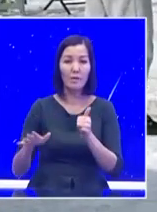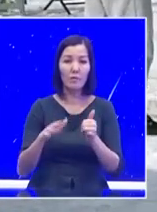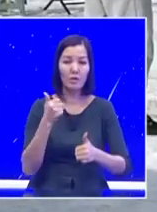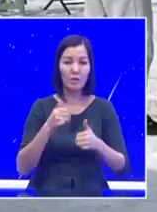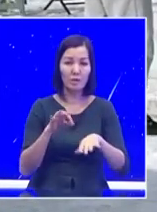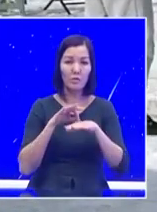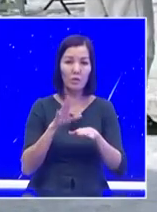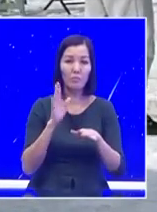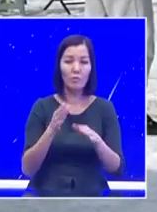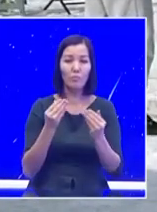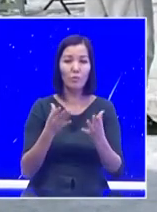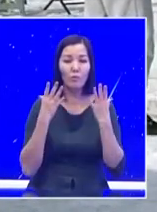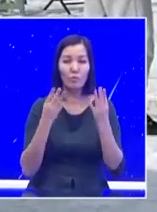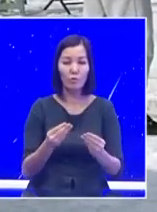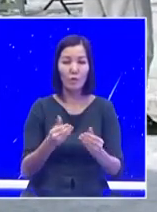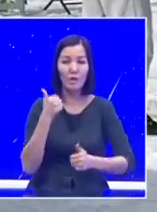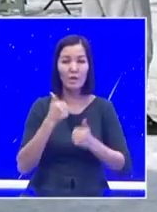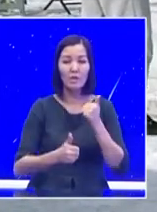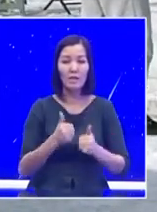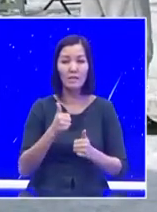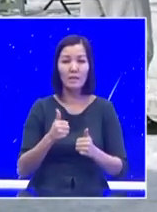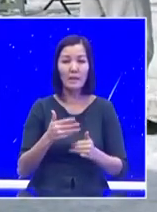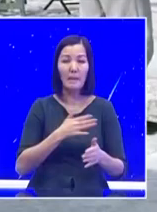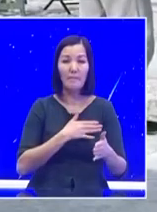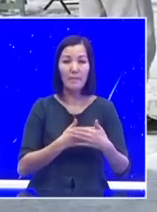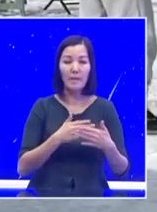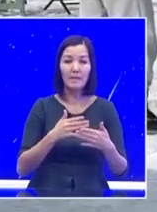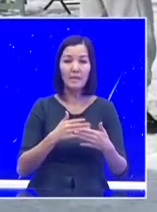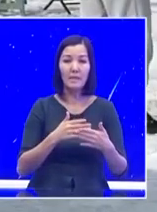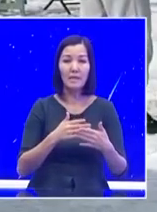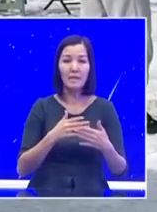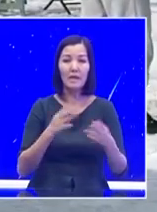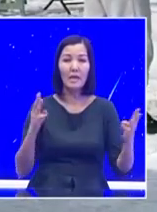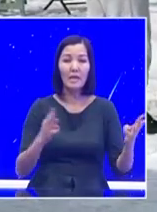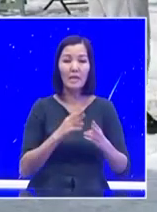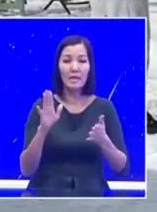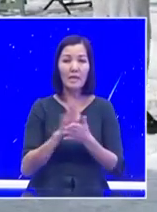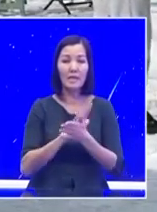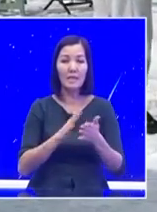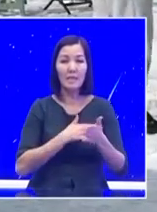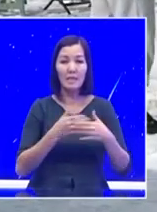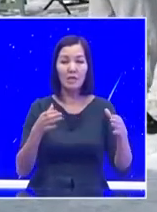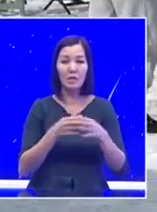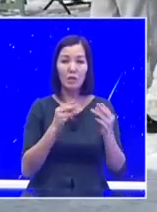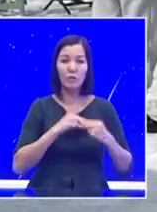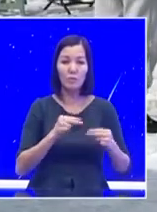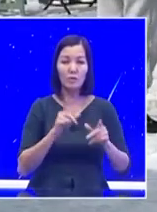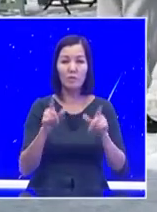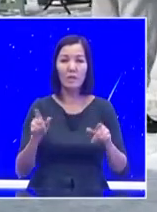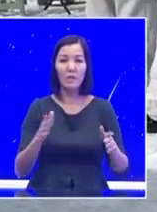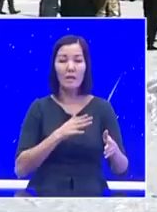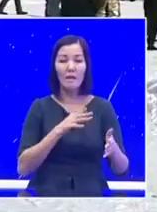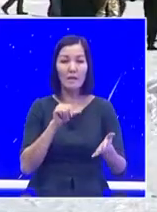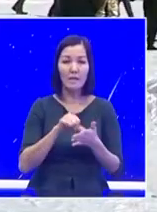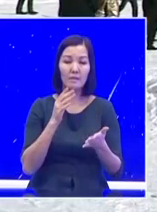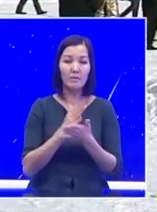ұйымдастырылатын болады. Бүгінгі біздің жарысқа облысымыздың белсенділері, осы еріктілер жылында жақсындай волонтерлық негізде жұмыс жасатқан азаматтар да белсенділік танытып